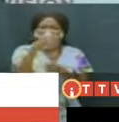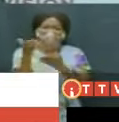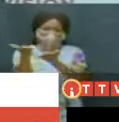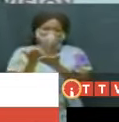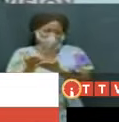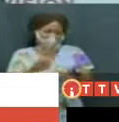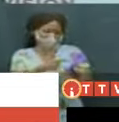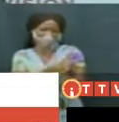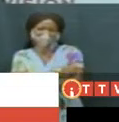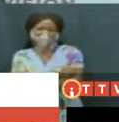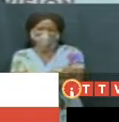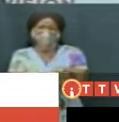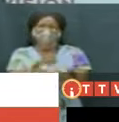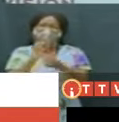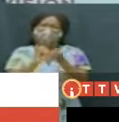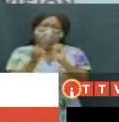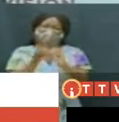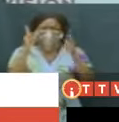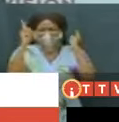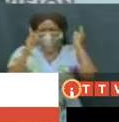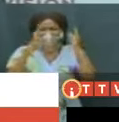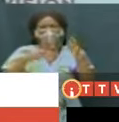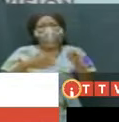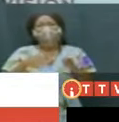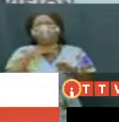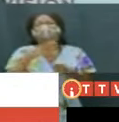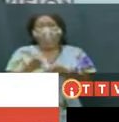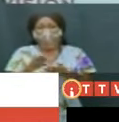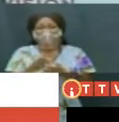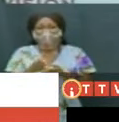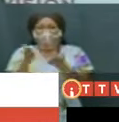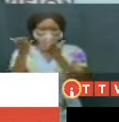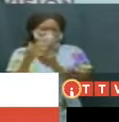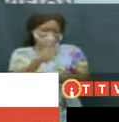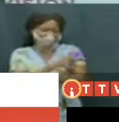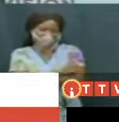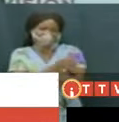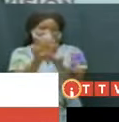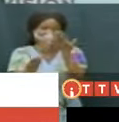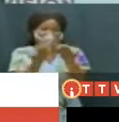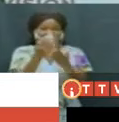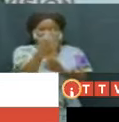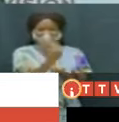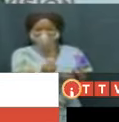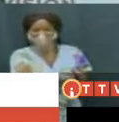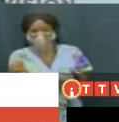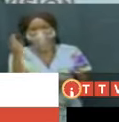nawo ngati muli ndi ana mudzayang'ananso kuti anawa tsiku lina adzatha kukhala okha